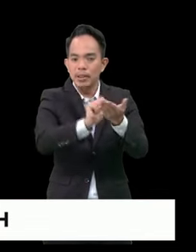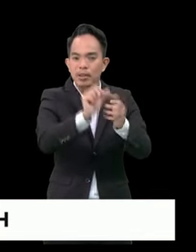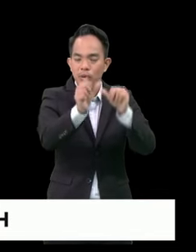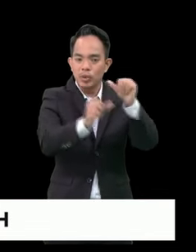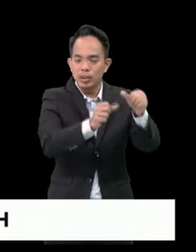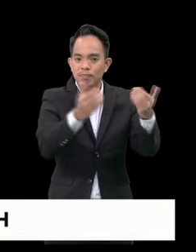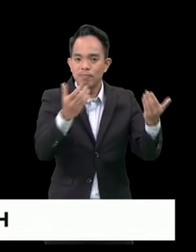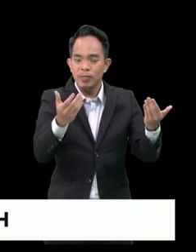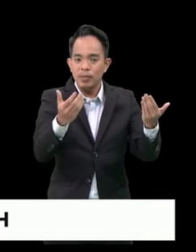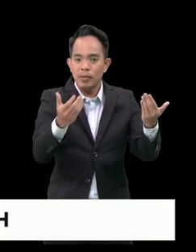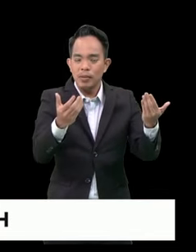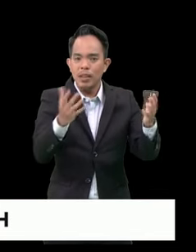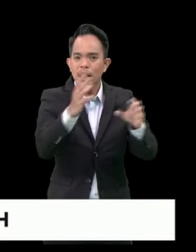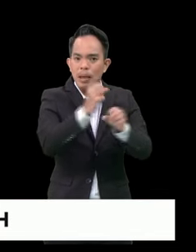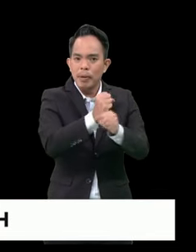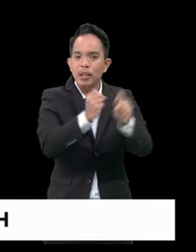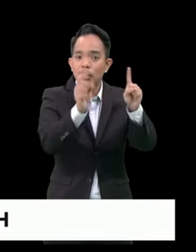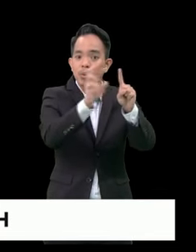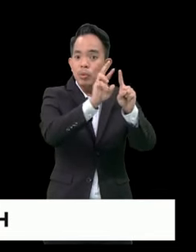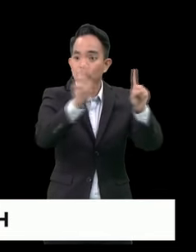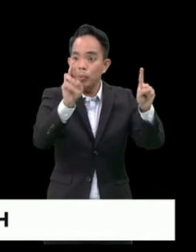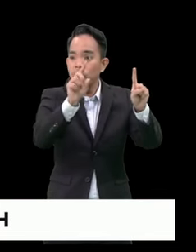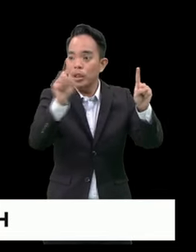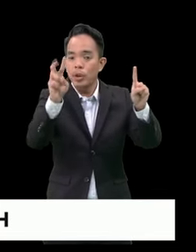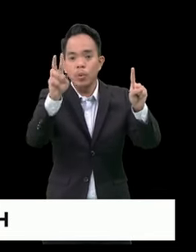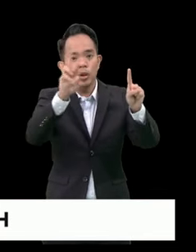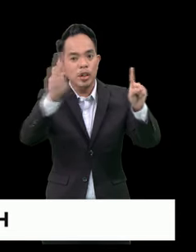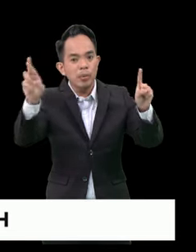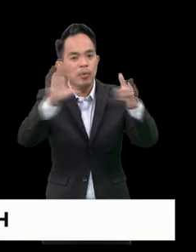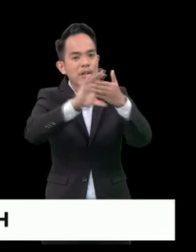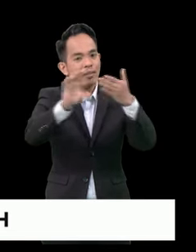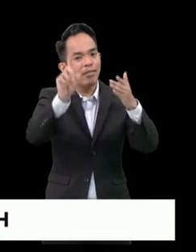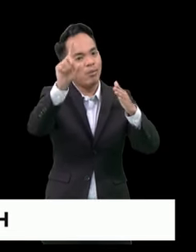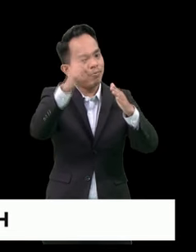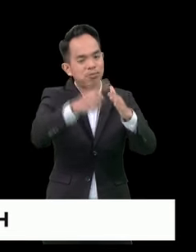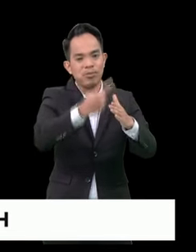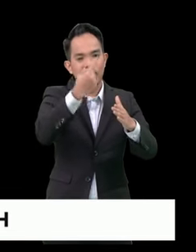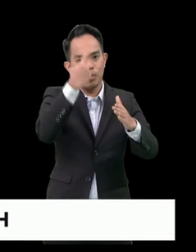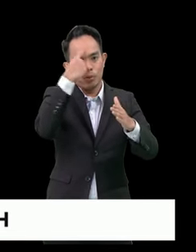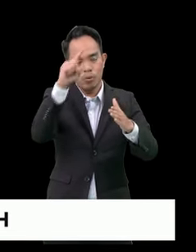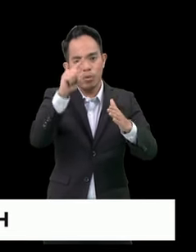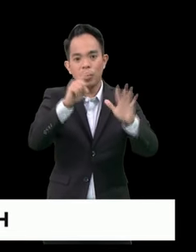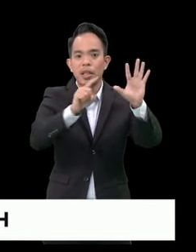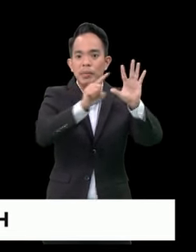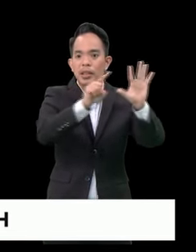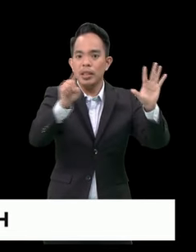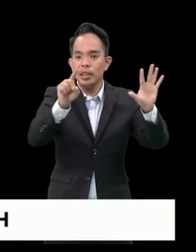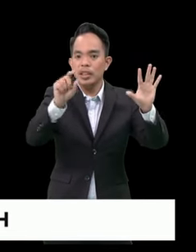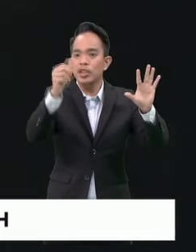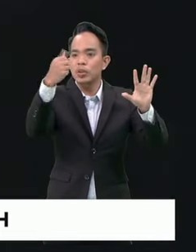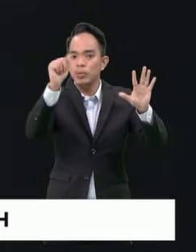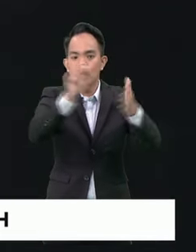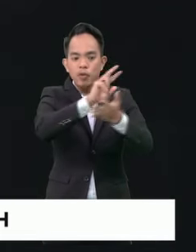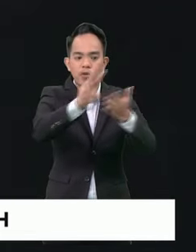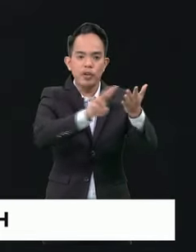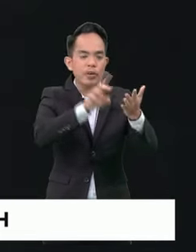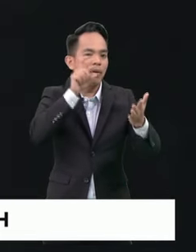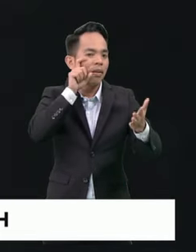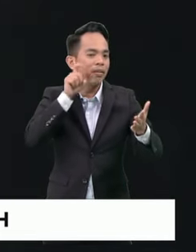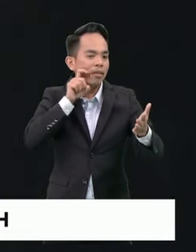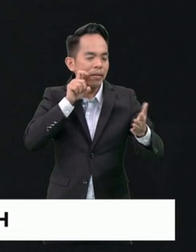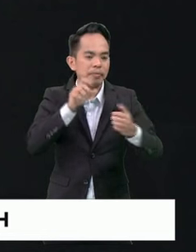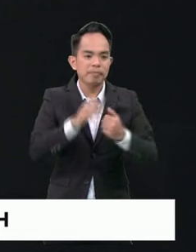lebih kurang RM1,000 sampai RM2,000 lah sebulan untuk package 5 atau 10 video seks. Komuniti